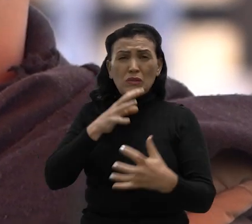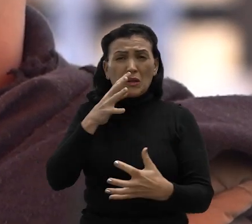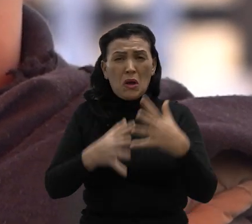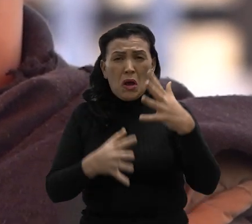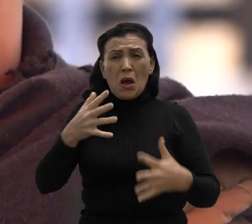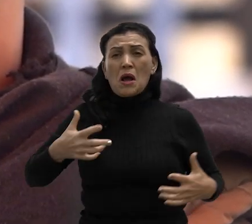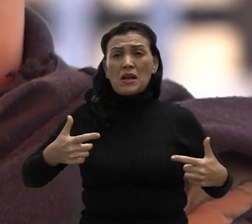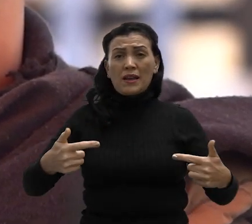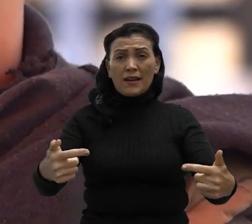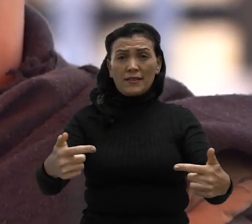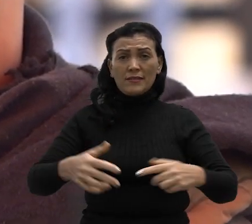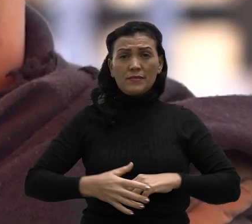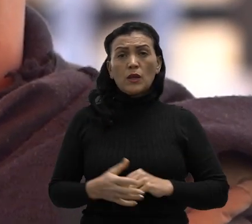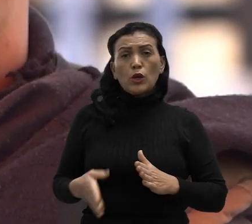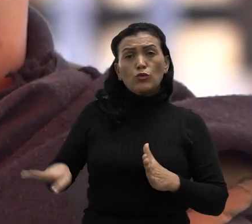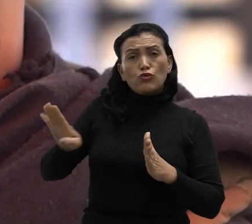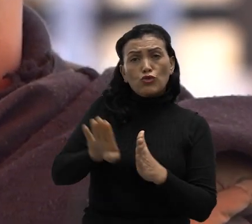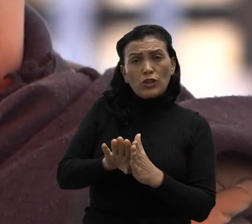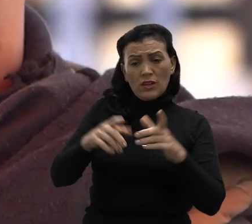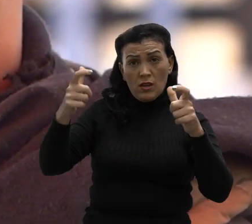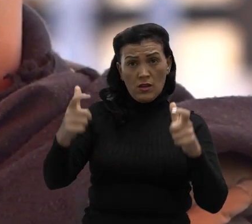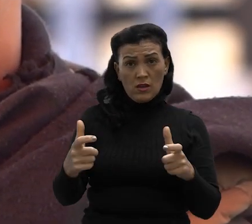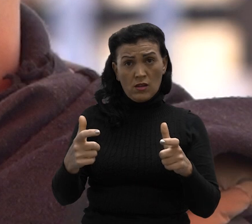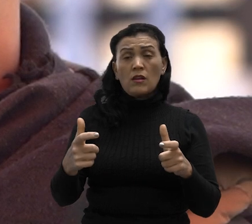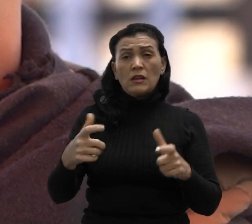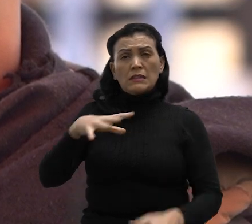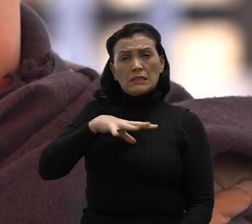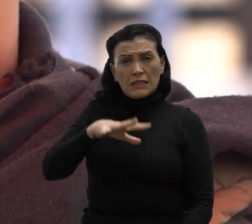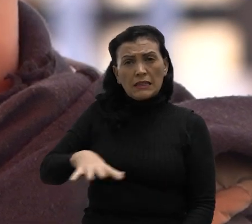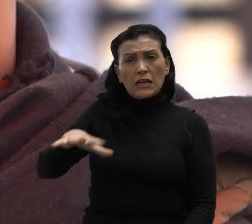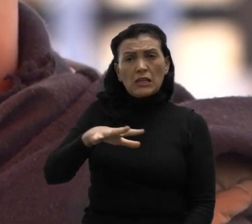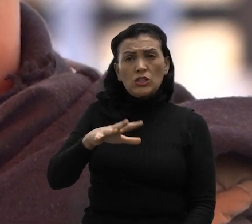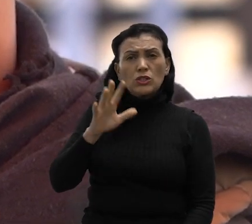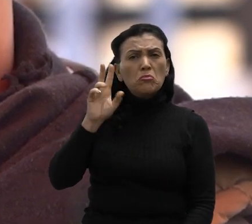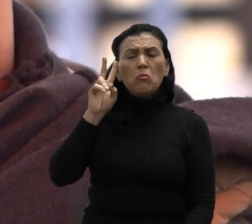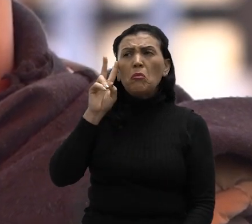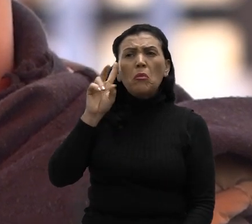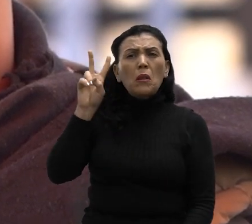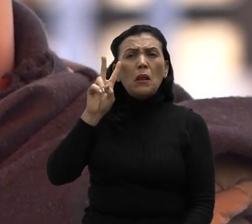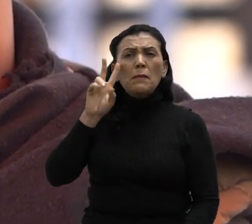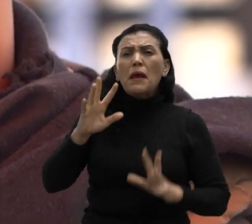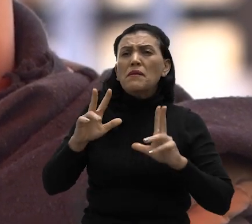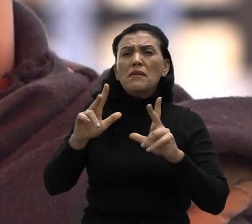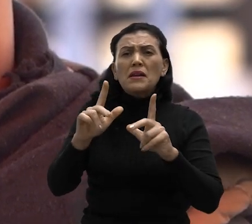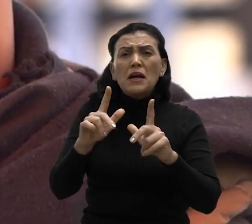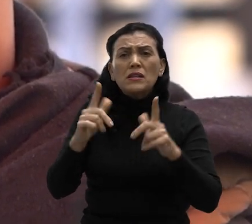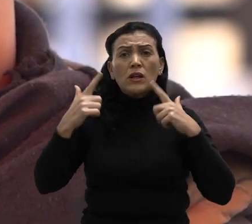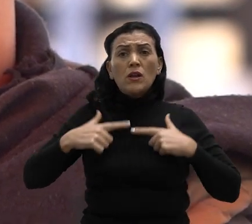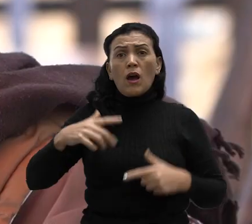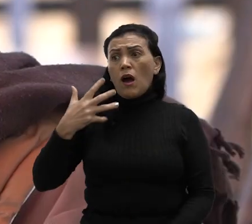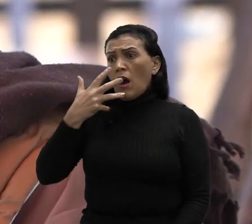ولما وصلنا الشجاعية ما توقعناش نطلع بسالمين، قلنا ميتين احنا.